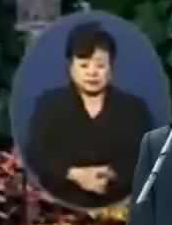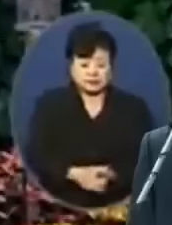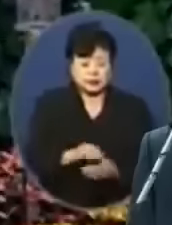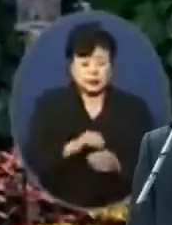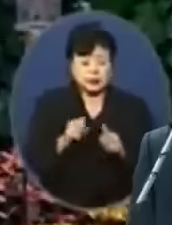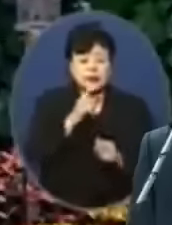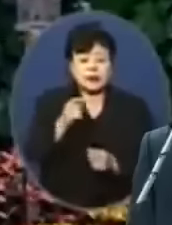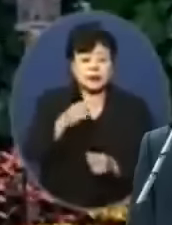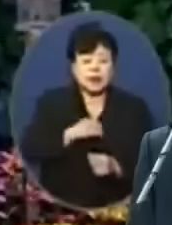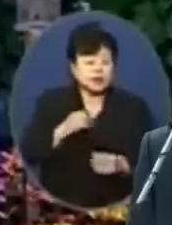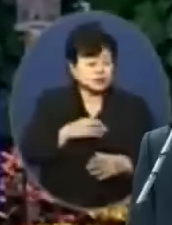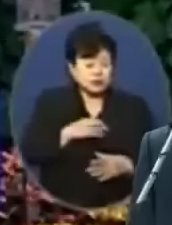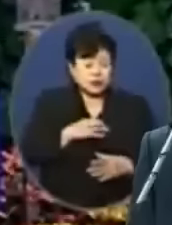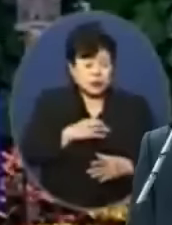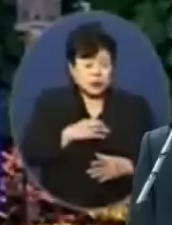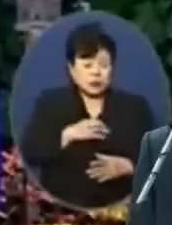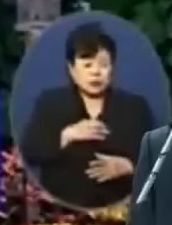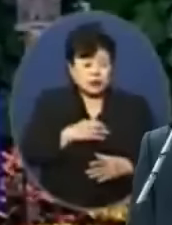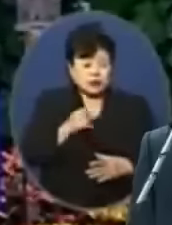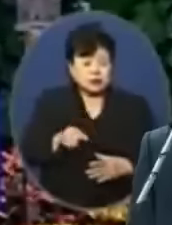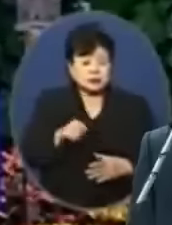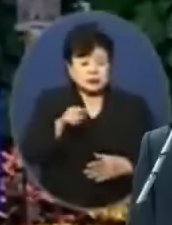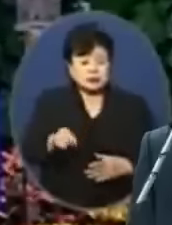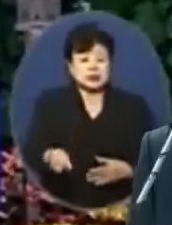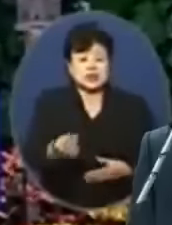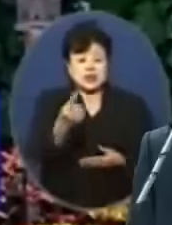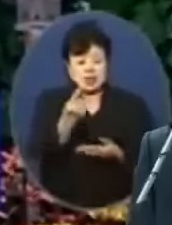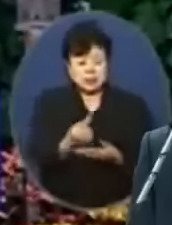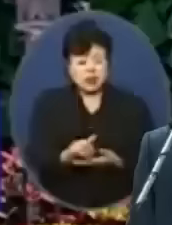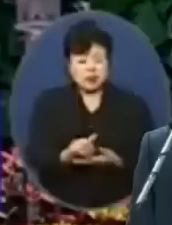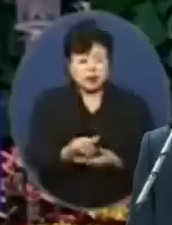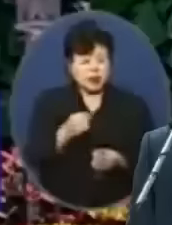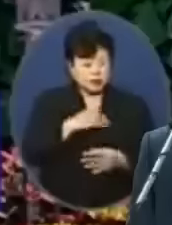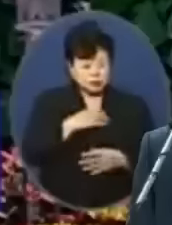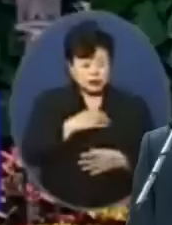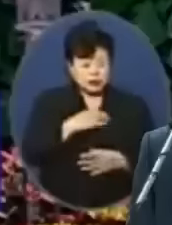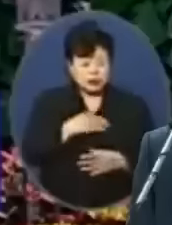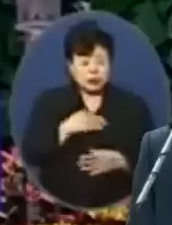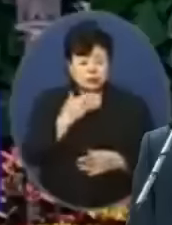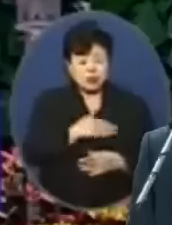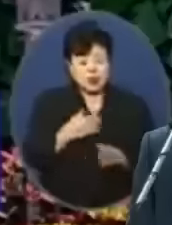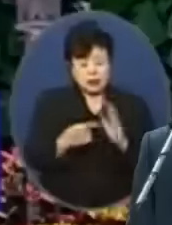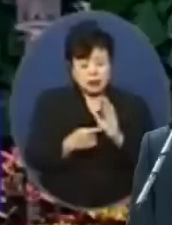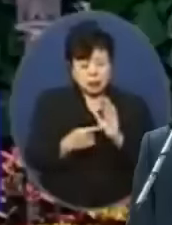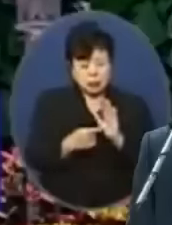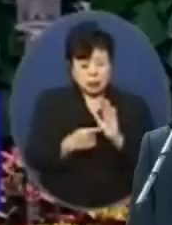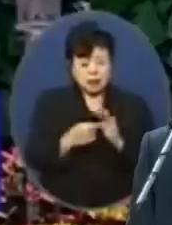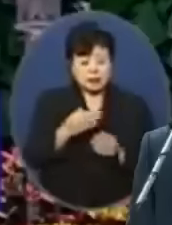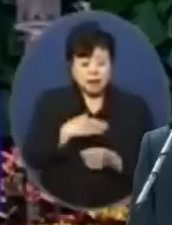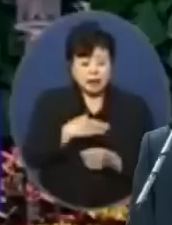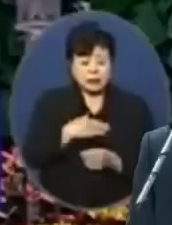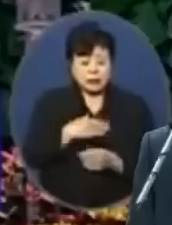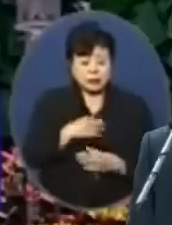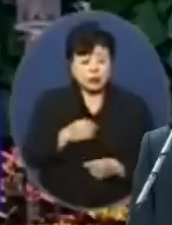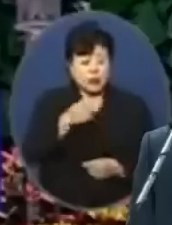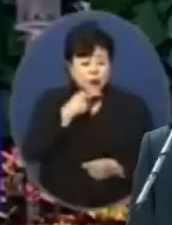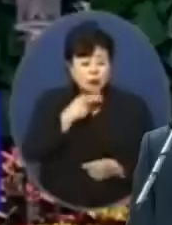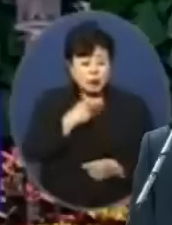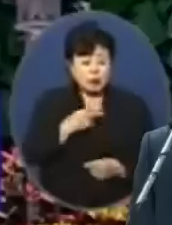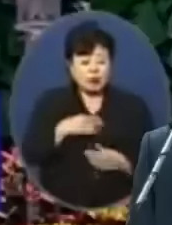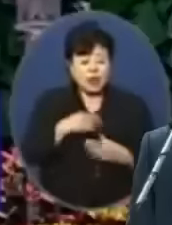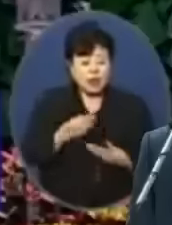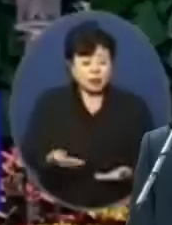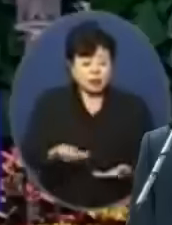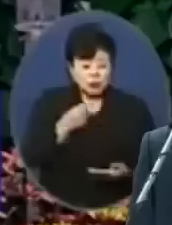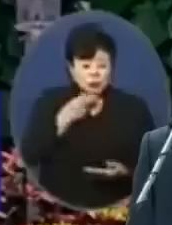욥이 말하기를 내가 두려워하는 그것이 내게 임하고 내가 무서워하는 그것이 내 몸에 미쳤구나. 나에게는 평온도 없고 안일도